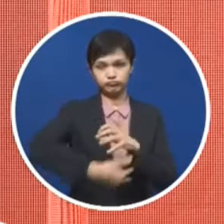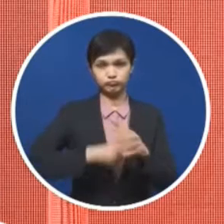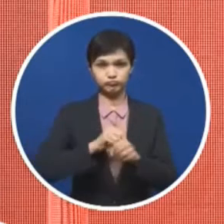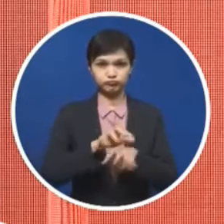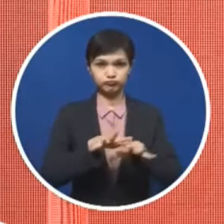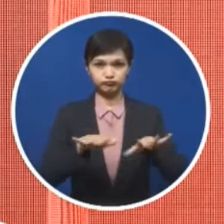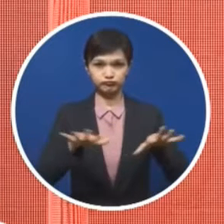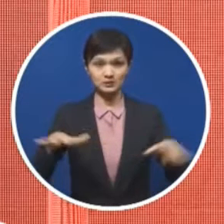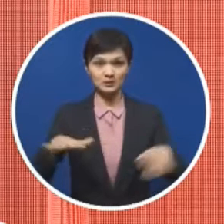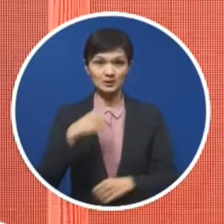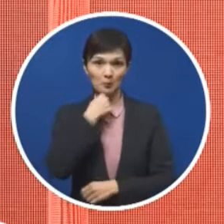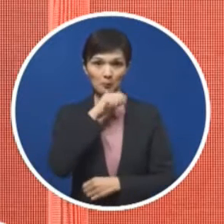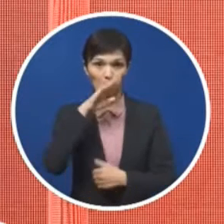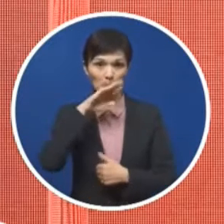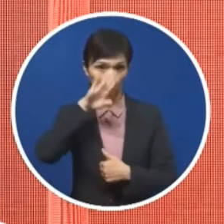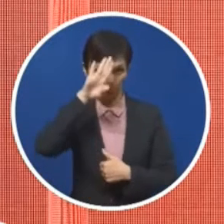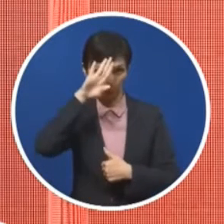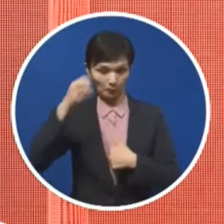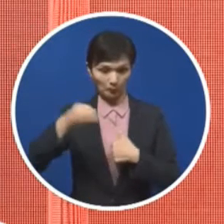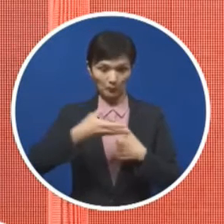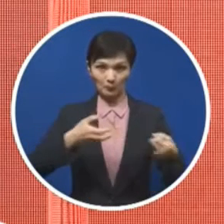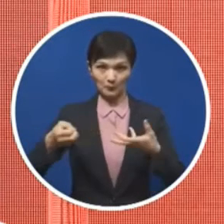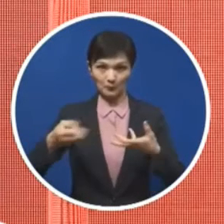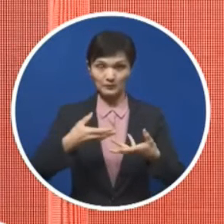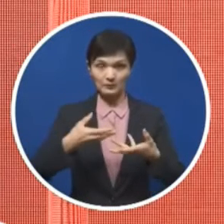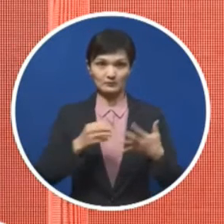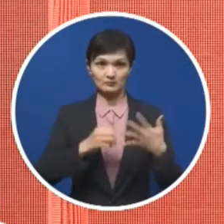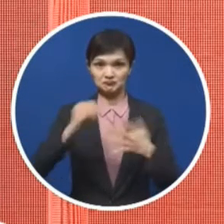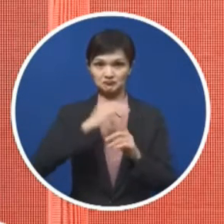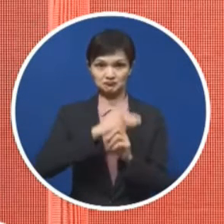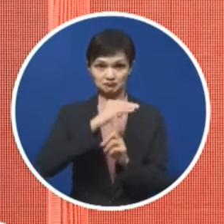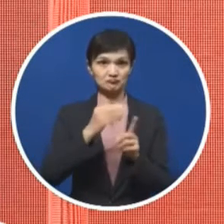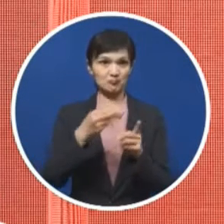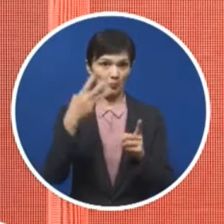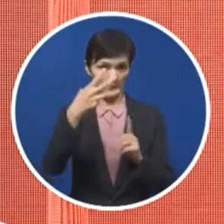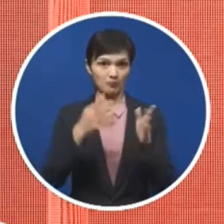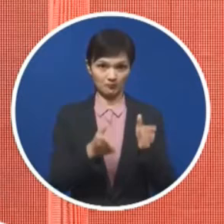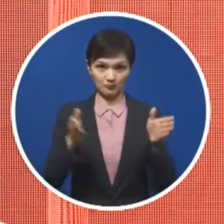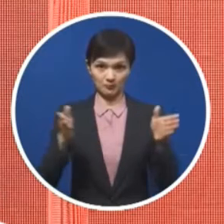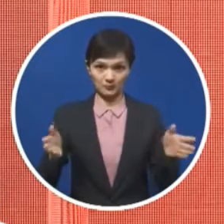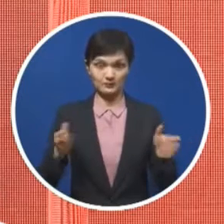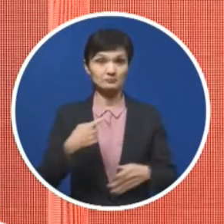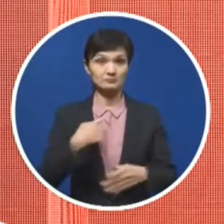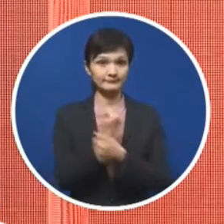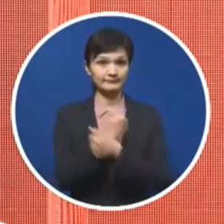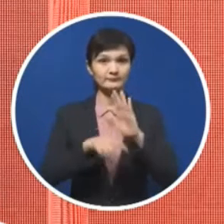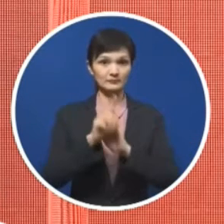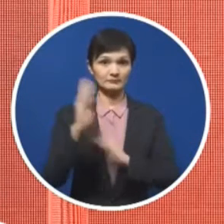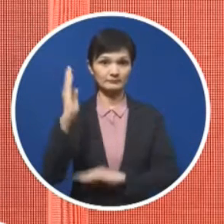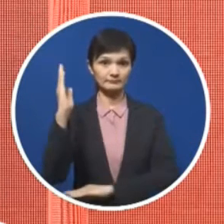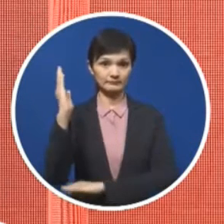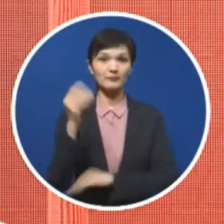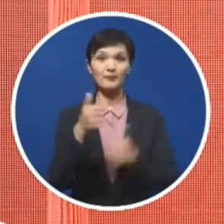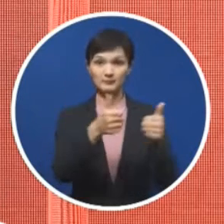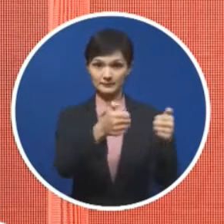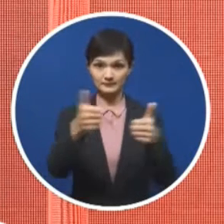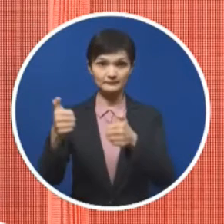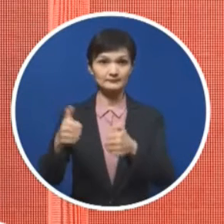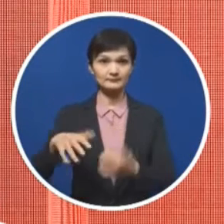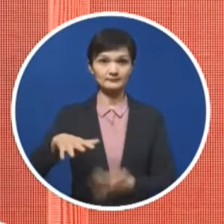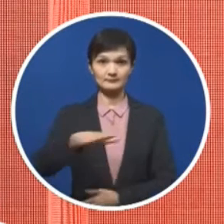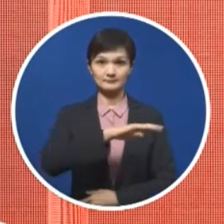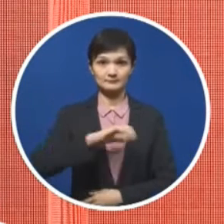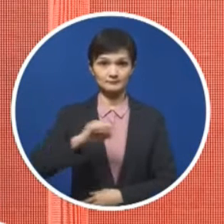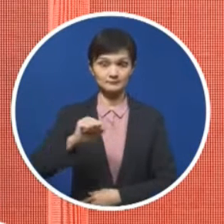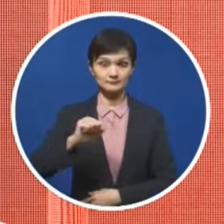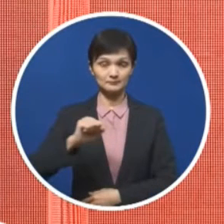起，全国进入三级警戒，我要代表政府感谢全体